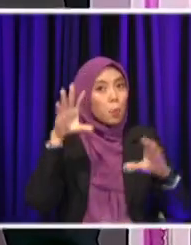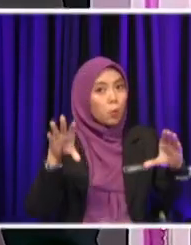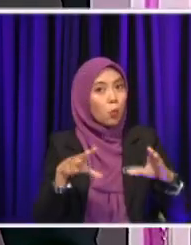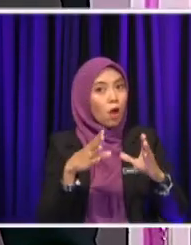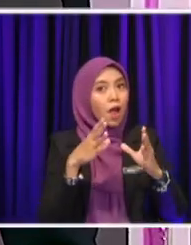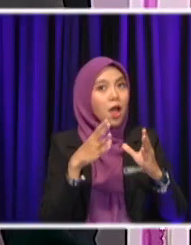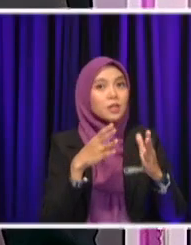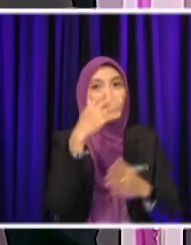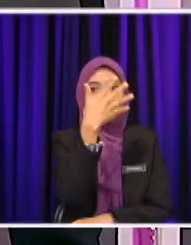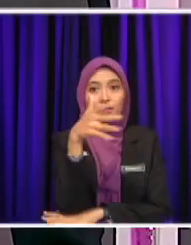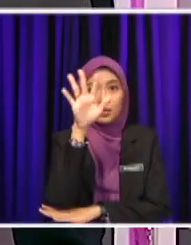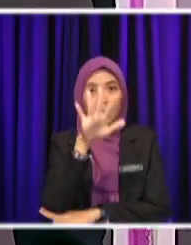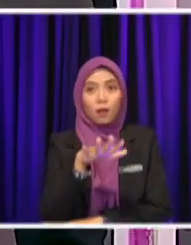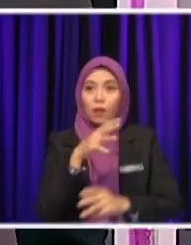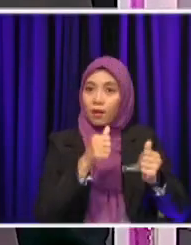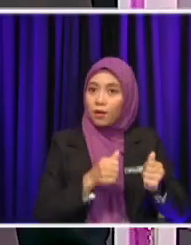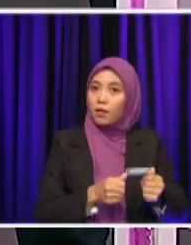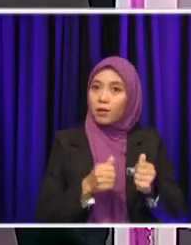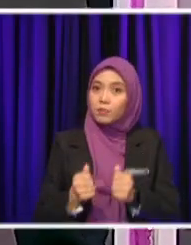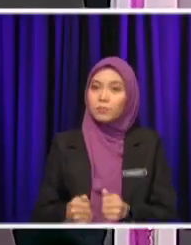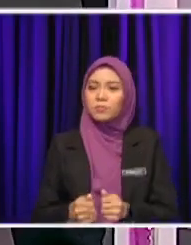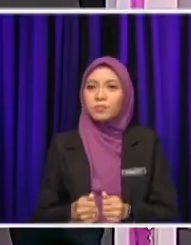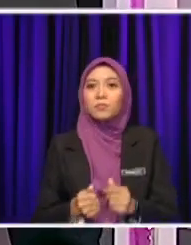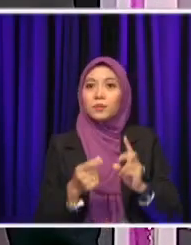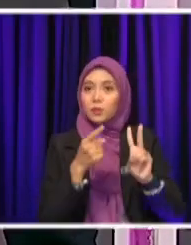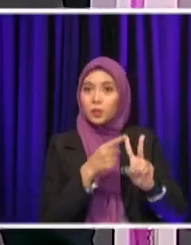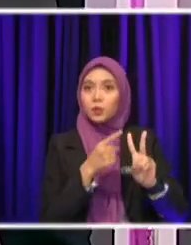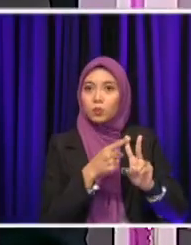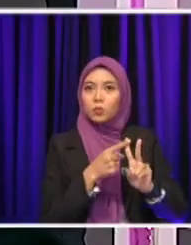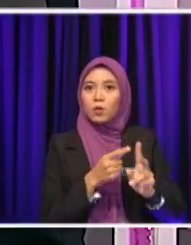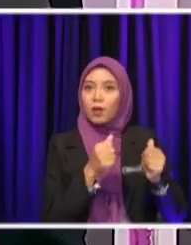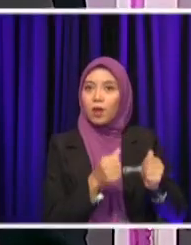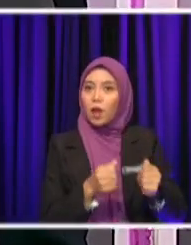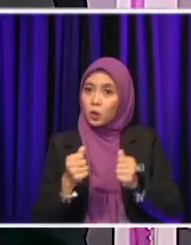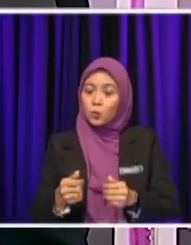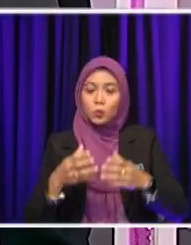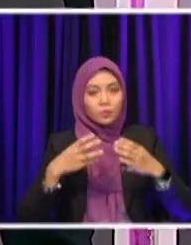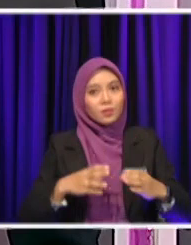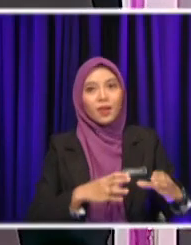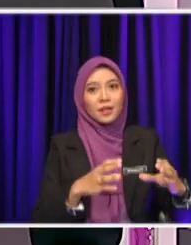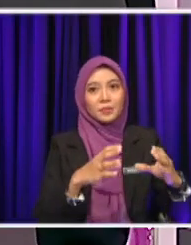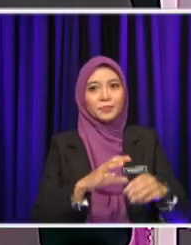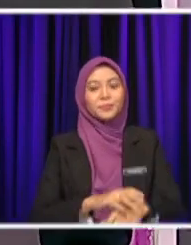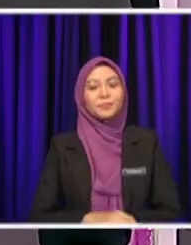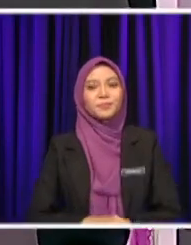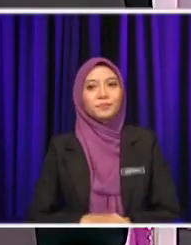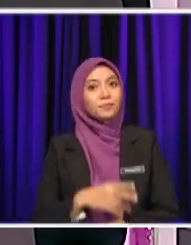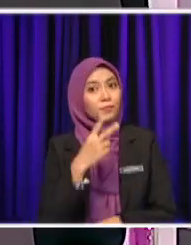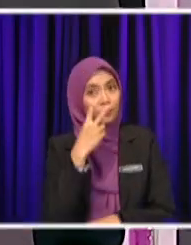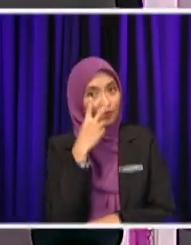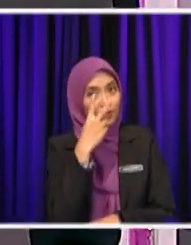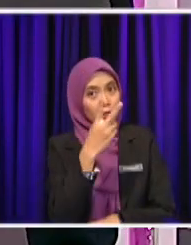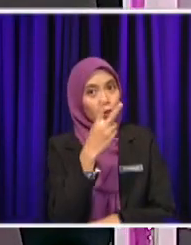carta alih, dan yang kedua nanti Aiman akan buat berkenaan dengan pengaturcaraannya. Okey. Jadi cikgu, kita tengok terlebih